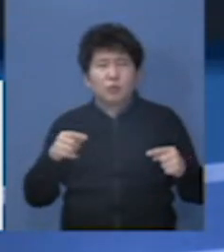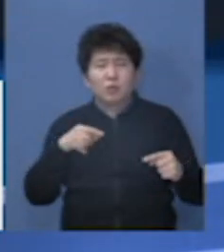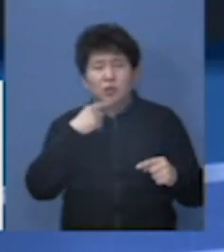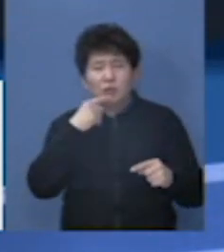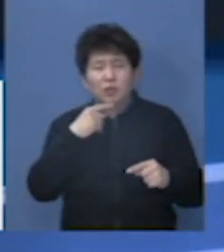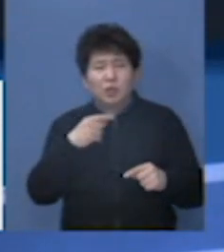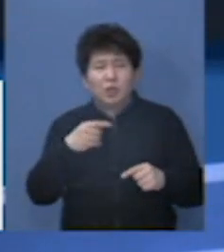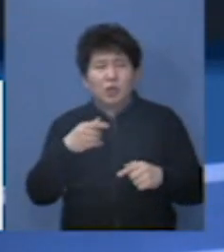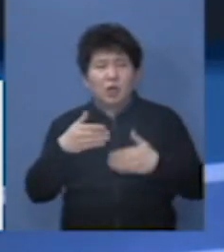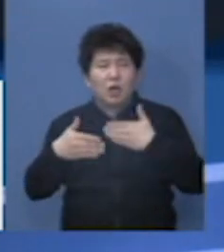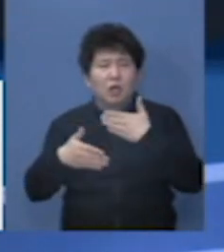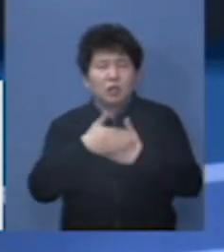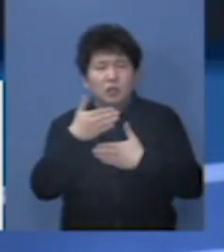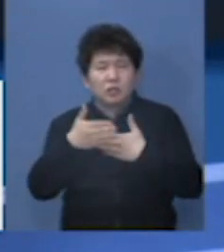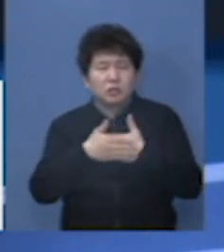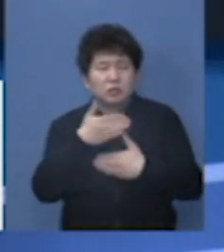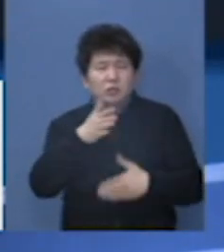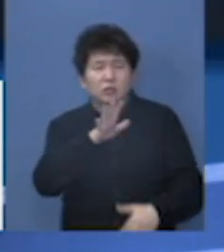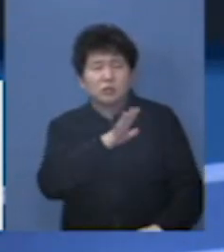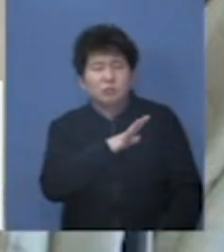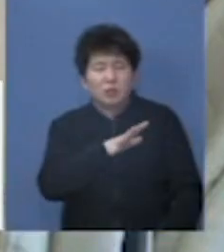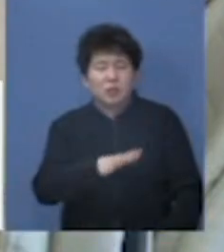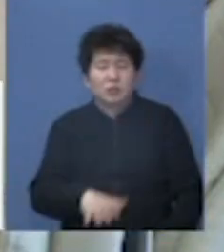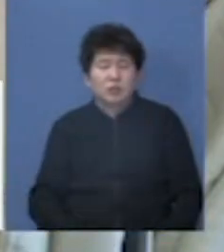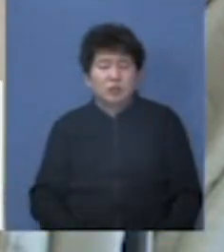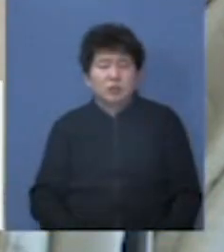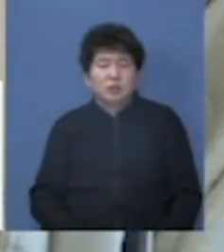жұмысына талдау жасалды.